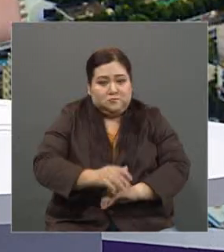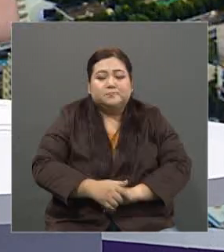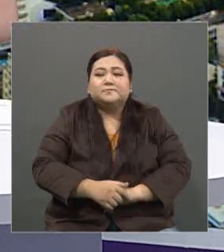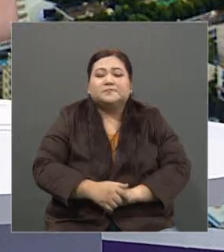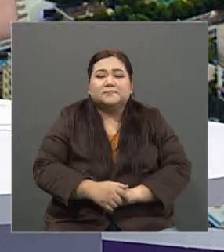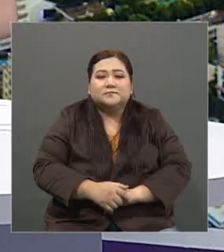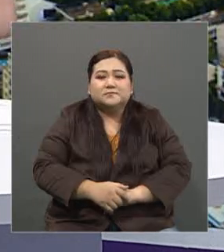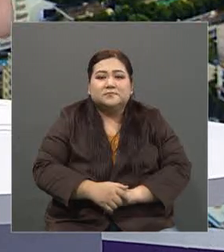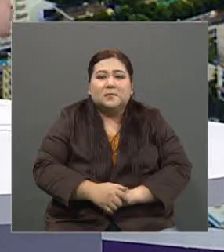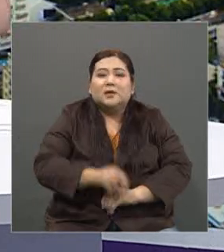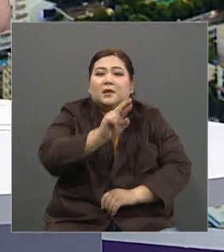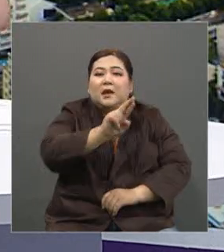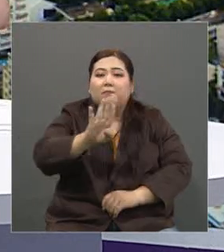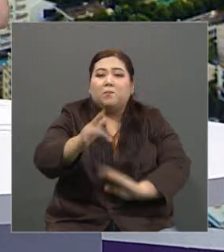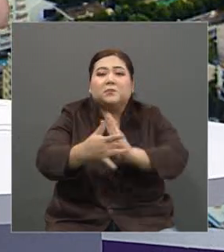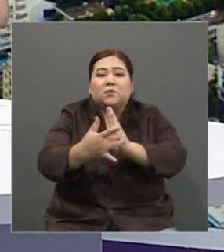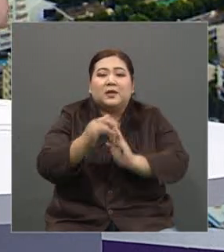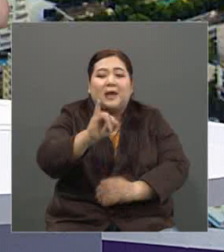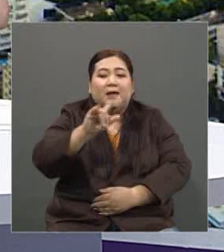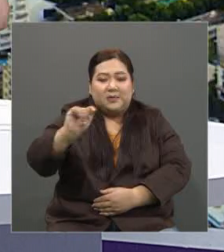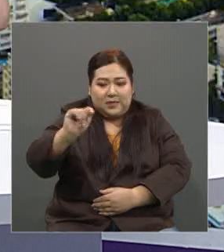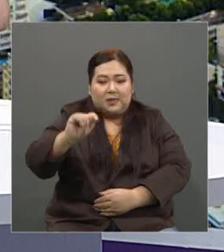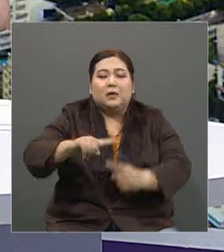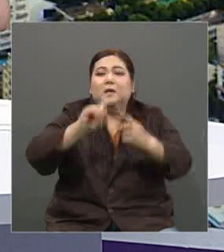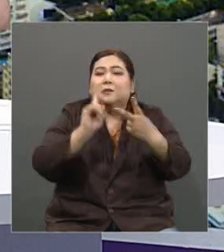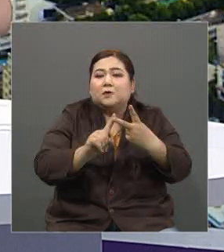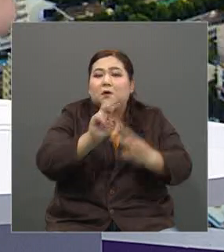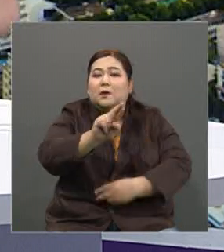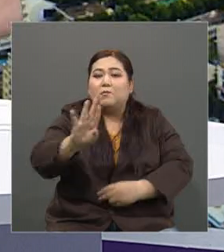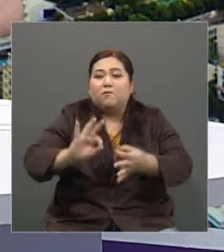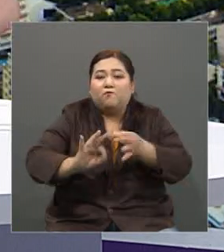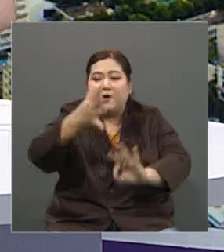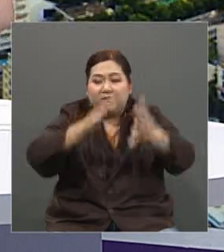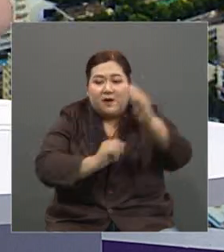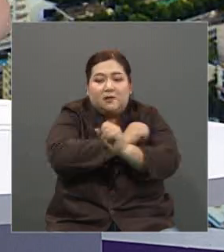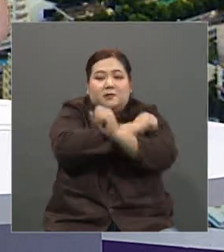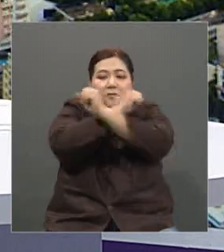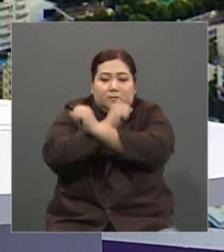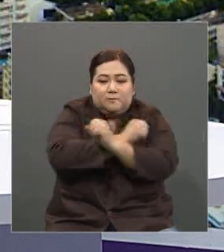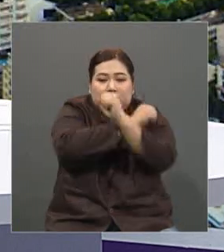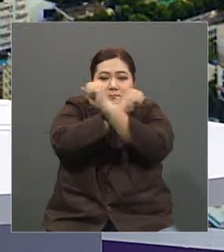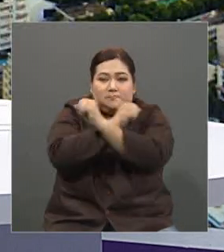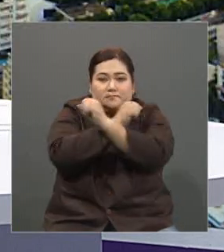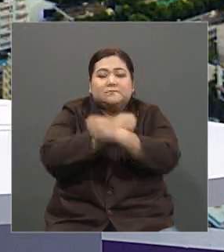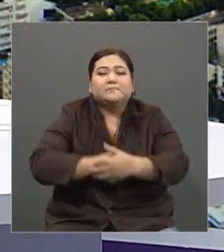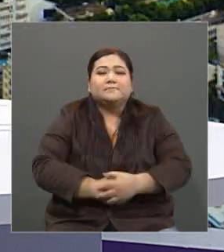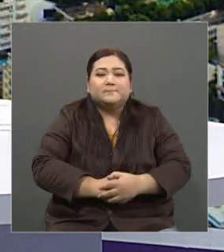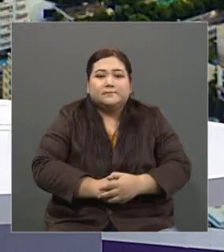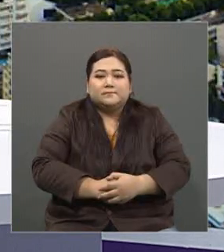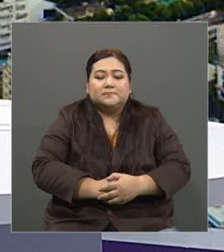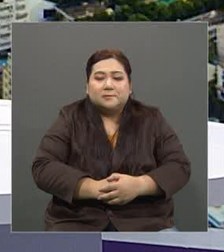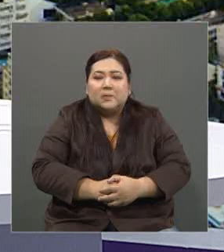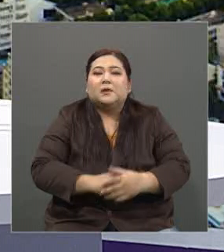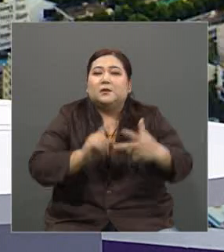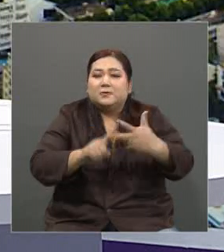กปรบปรงระบบ IT แล้วระบบอัคีศภายอัี้กจะต้องจำเป็นนะที่จะตองมีการปรับปรงแต่ว่าปรบผู้มิทัดอะไรต่